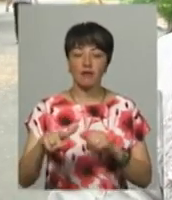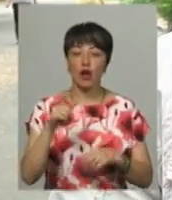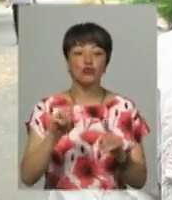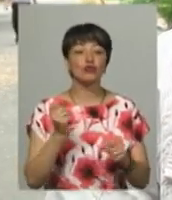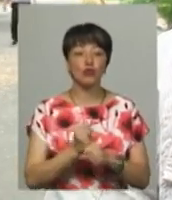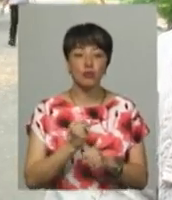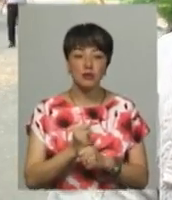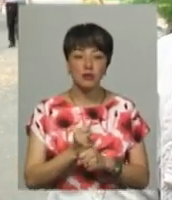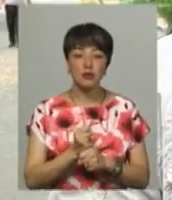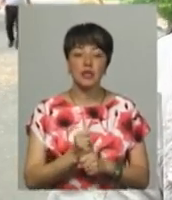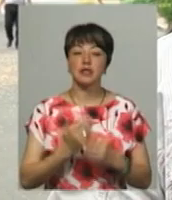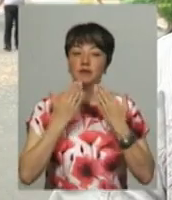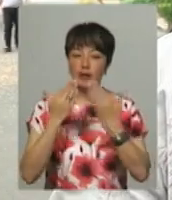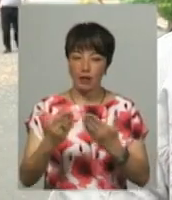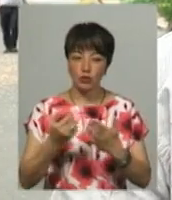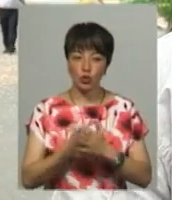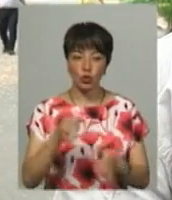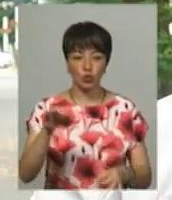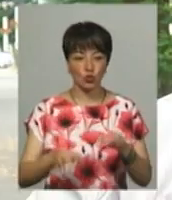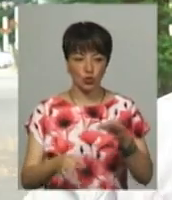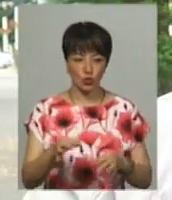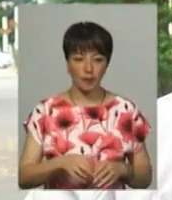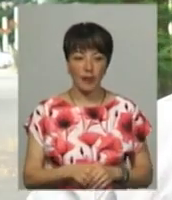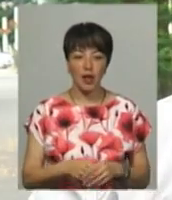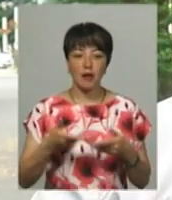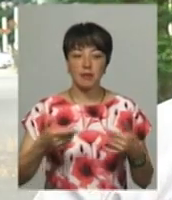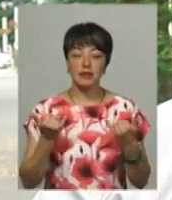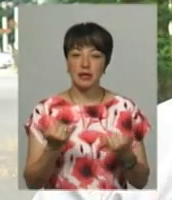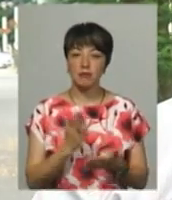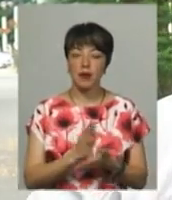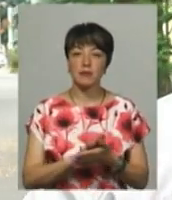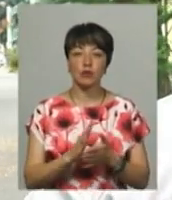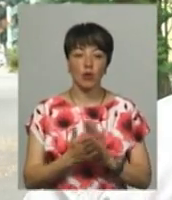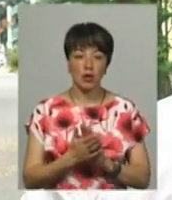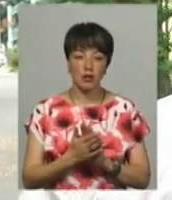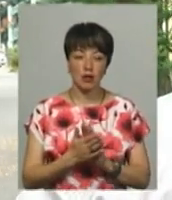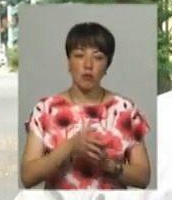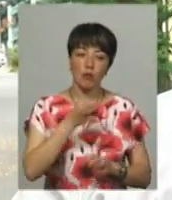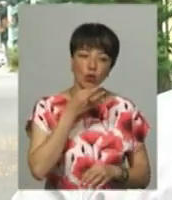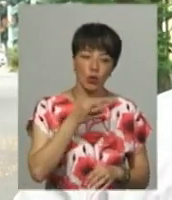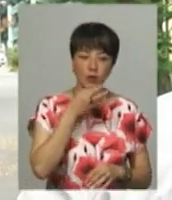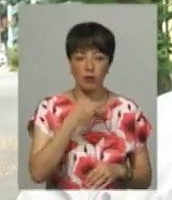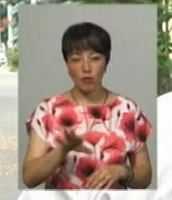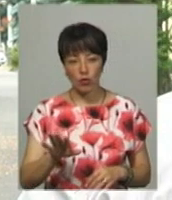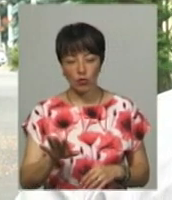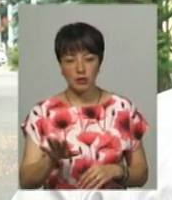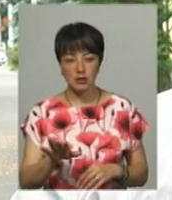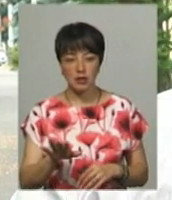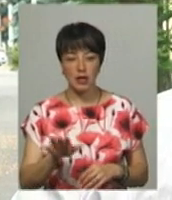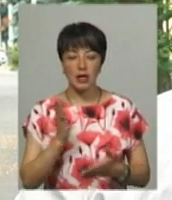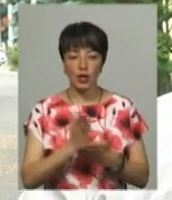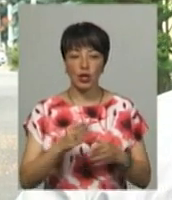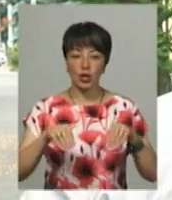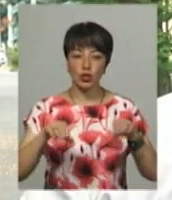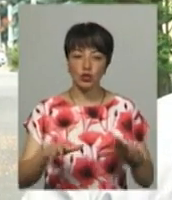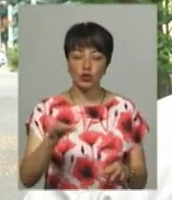що робить? Відповідно, звертається до суду. І ми зараз маємо ситуацію, подобається нам це, не подобається. Є